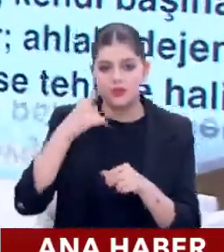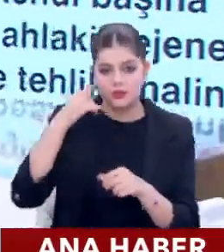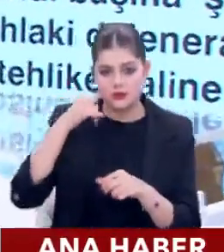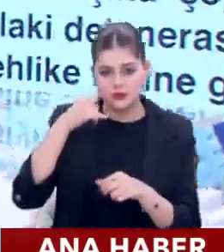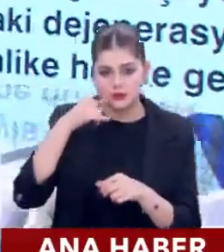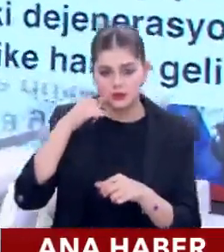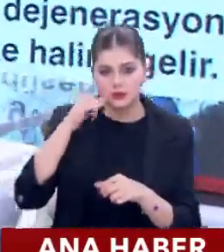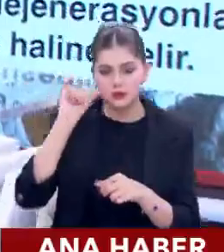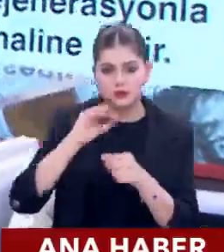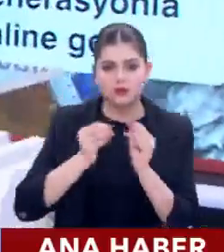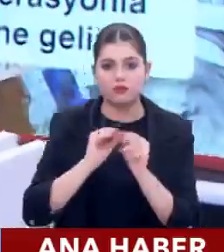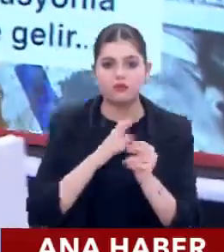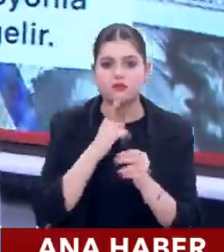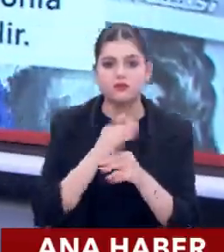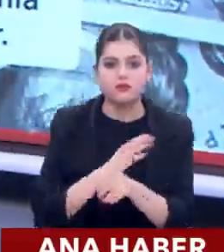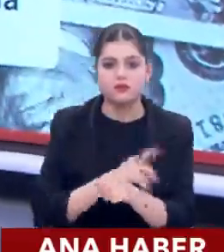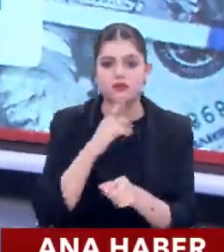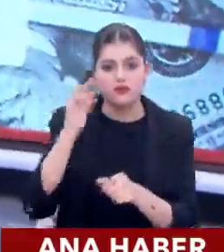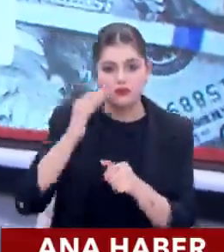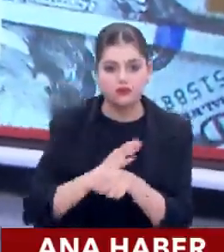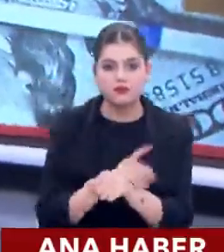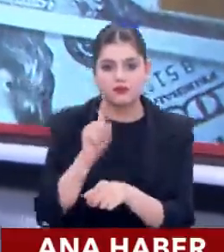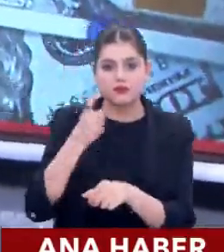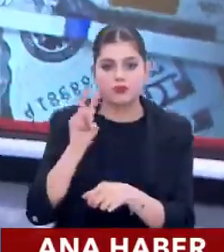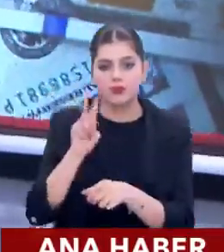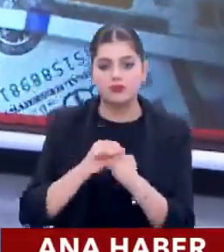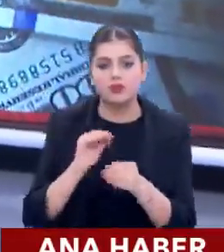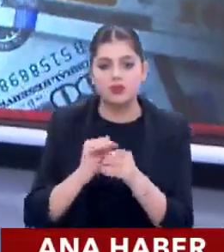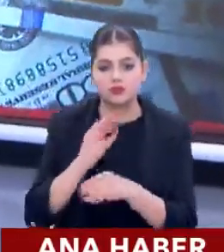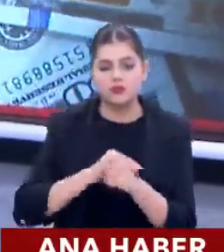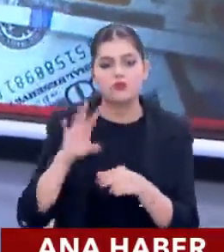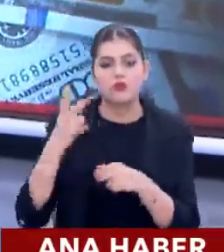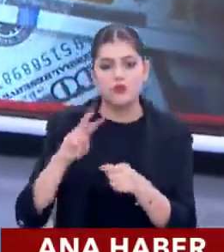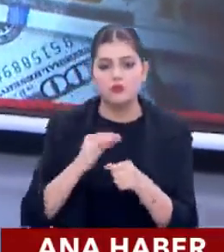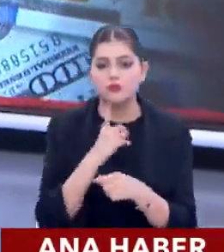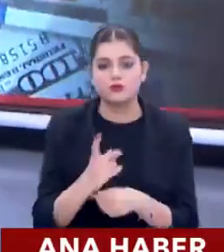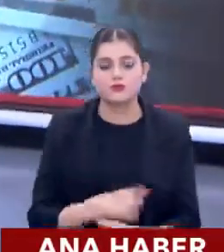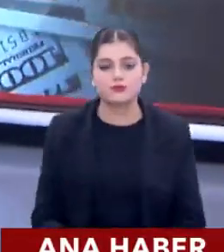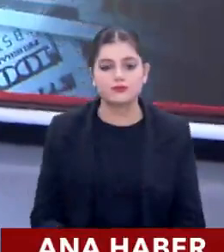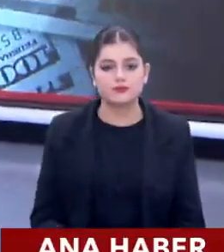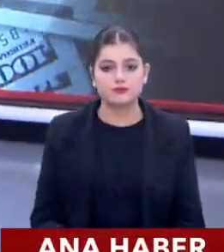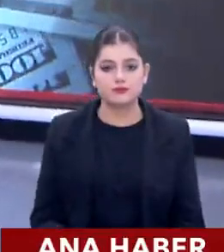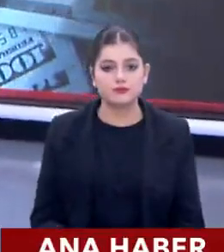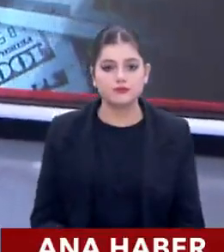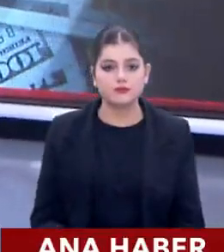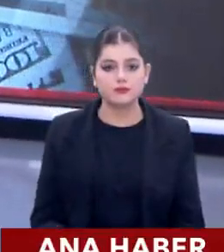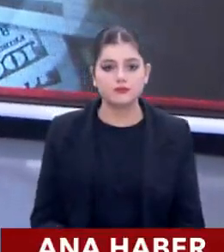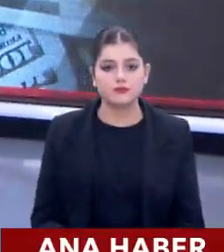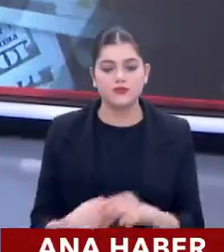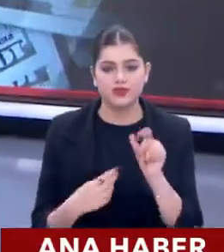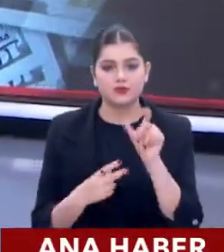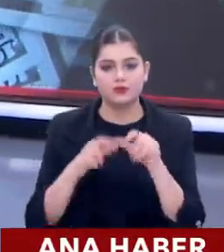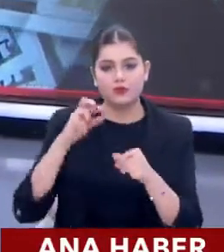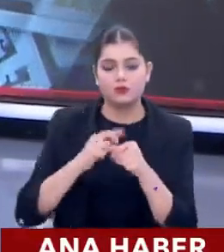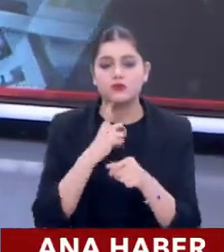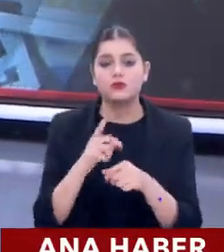asıllı Amerikalı bir vatandaş bu 1920'lerde yaşamış Hatırladığım kadarıyla hafızan beni yanıltmıyorsa Charles ponzi diye